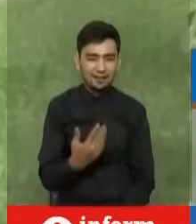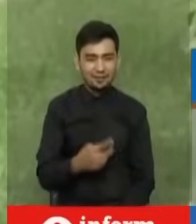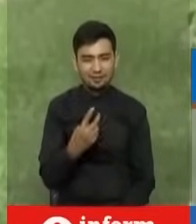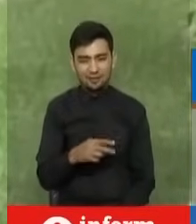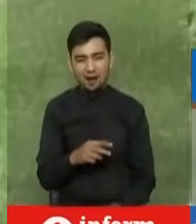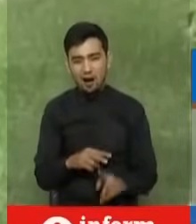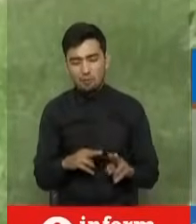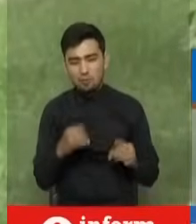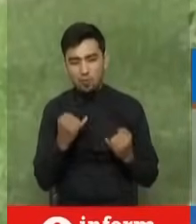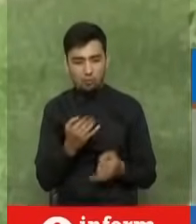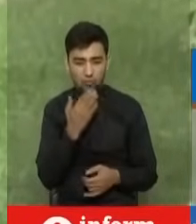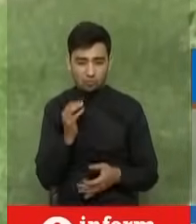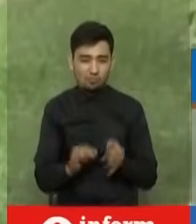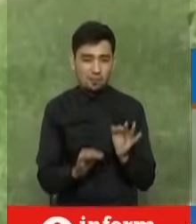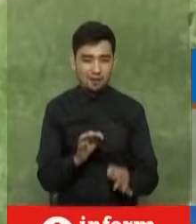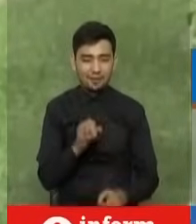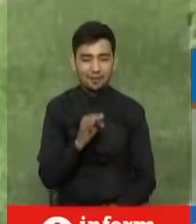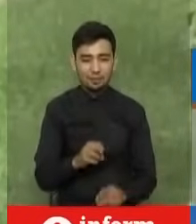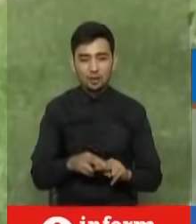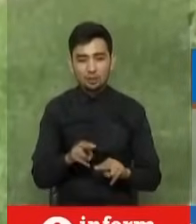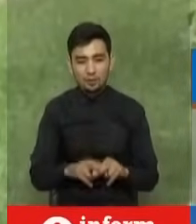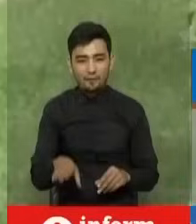цифры не такие уж и плохие. Поэтому